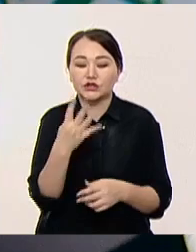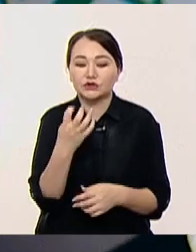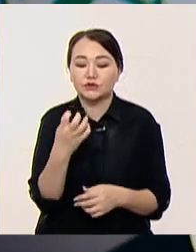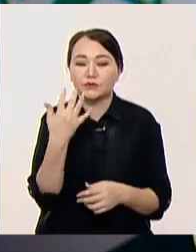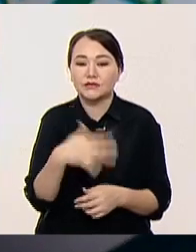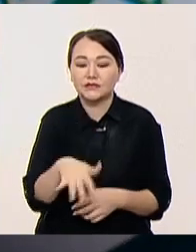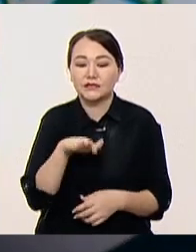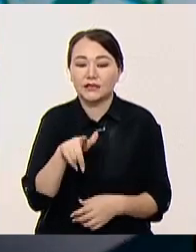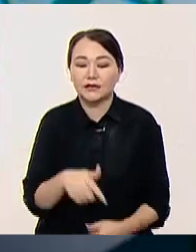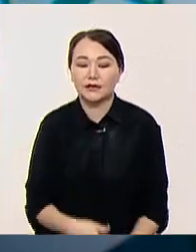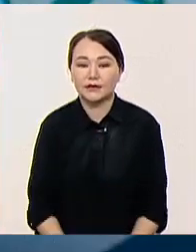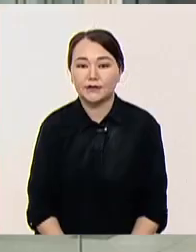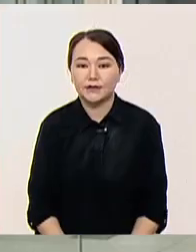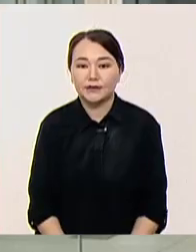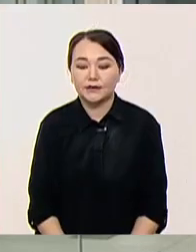3450 тенге.